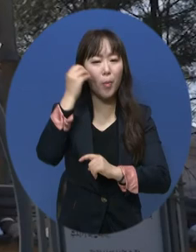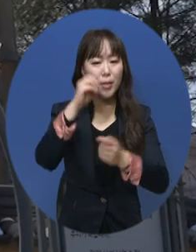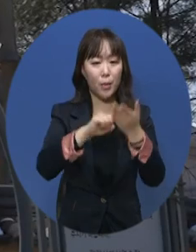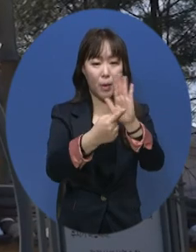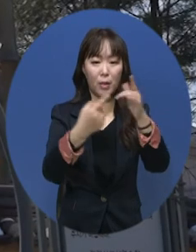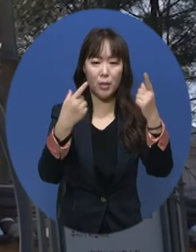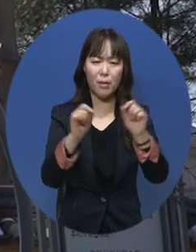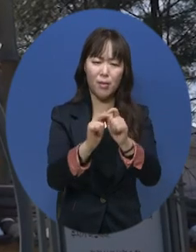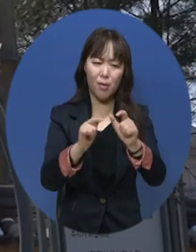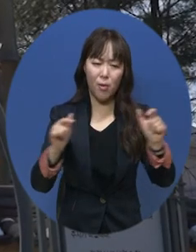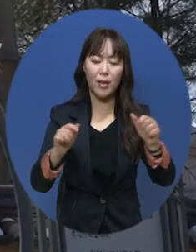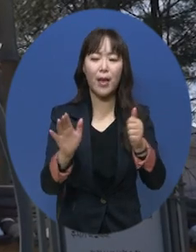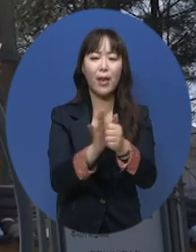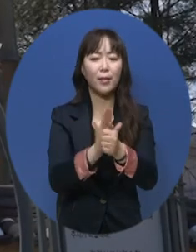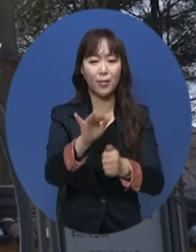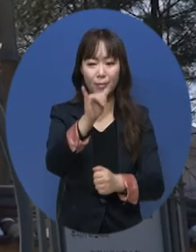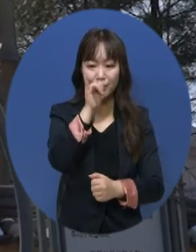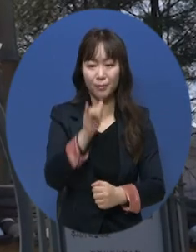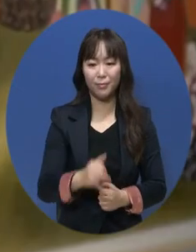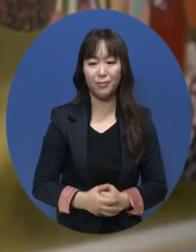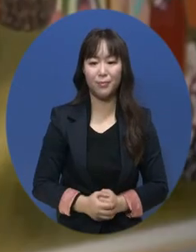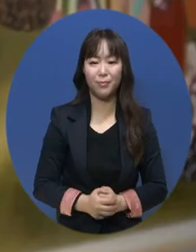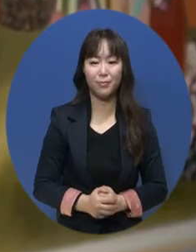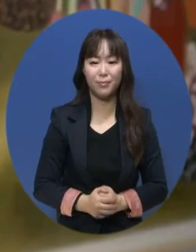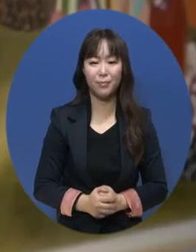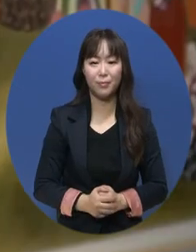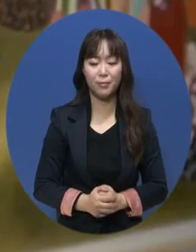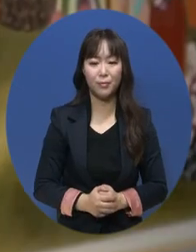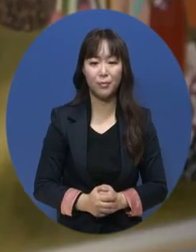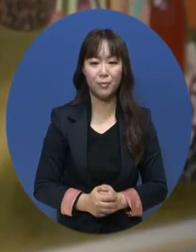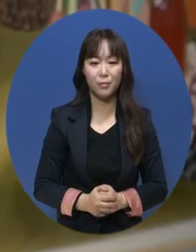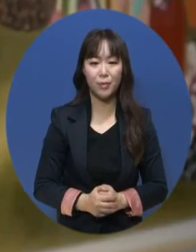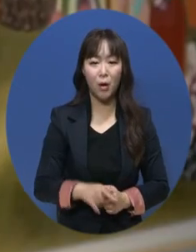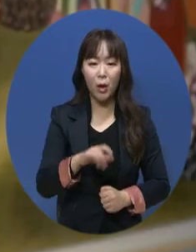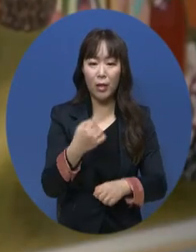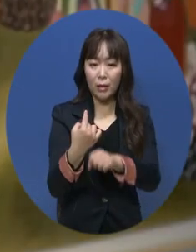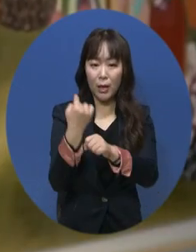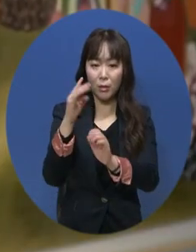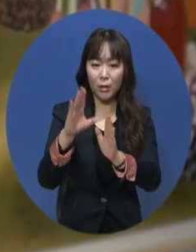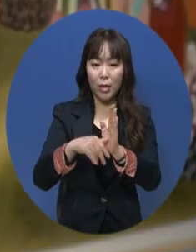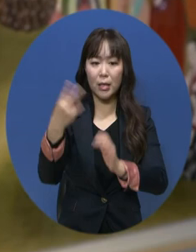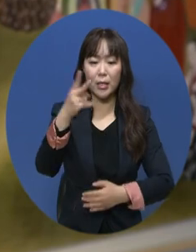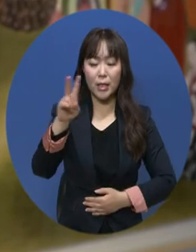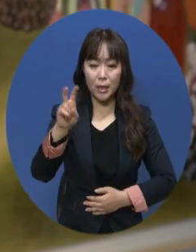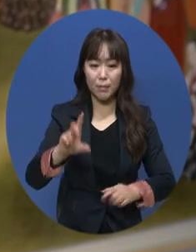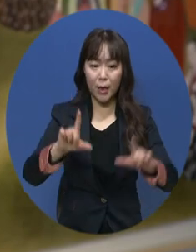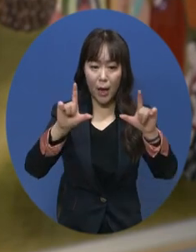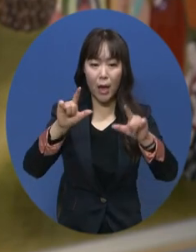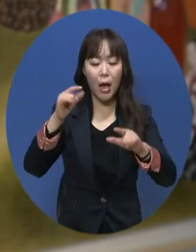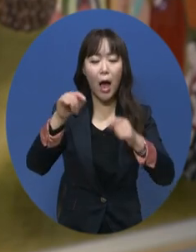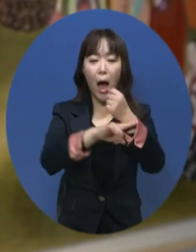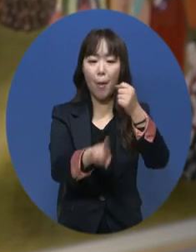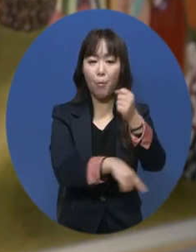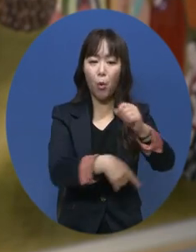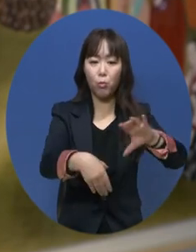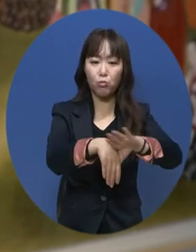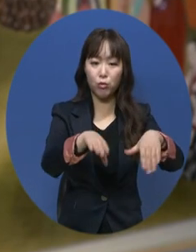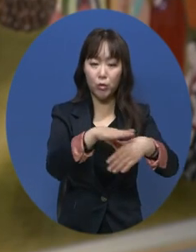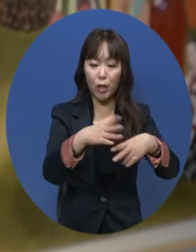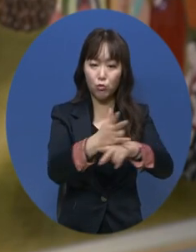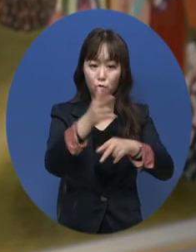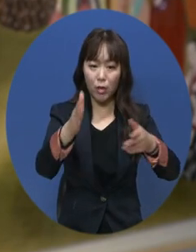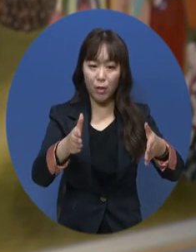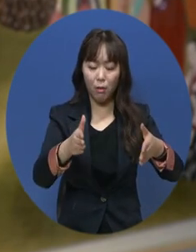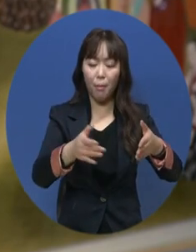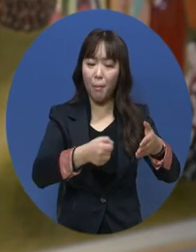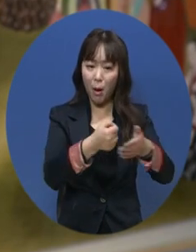등 다양한 혜택을 받게 됩니다. 남원시가 작년에 2020 한복 문화주간에 선정되고